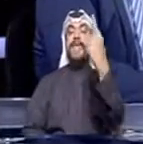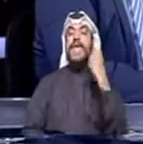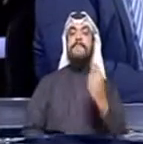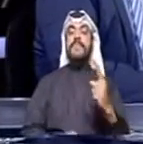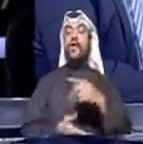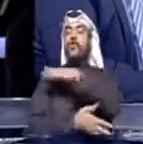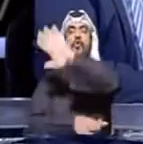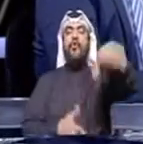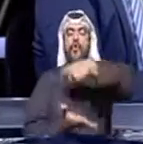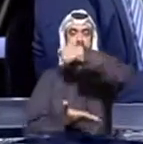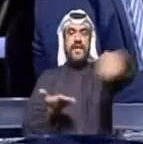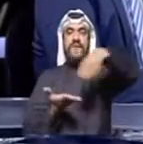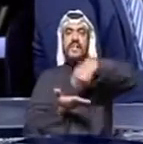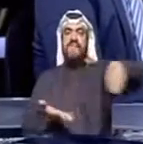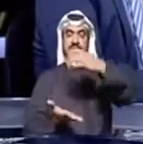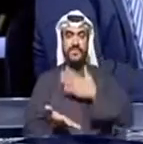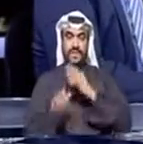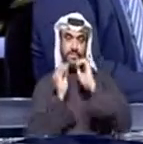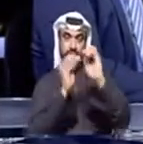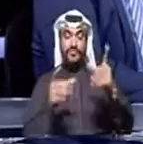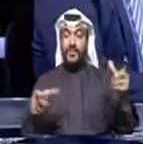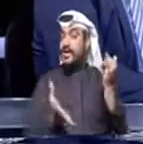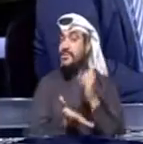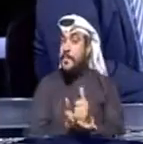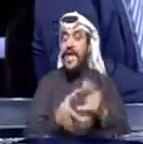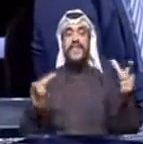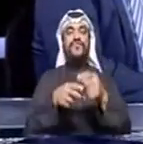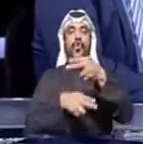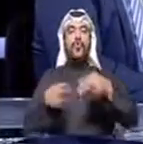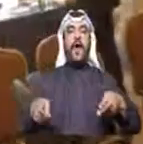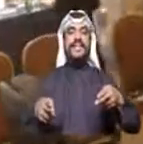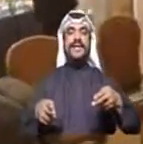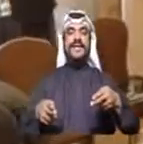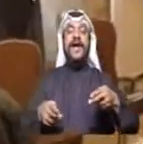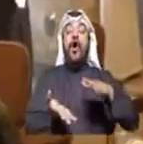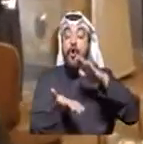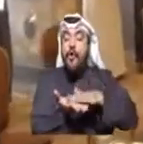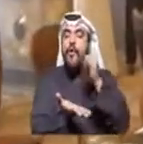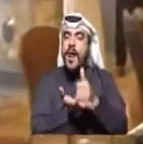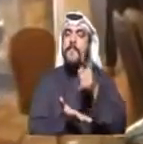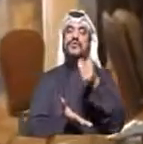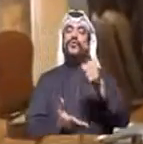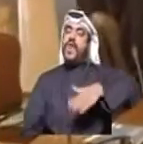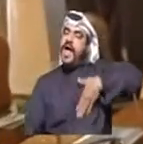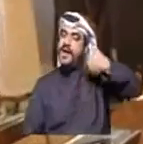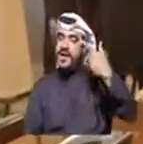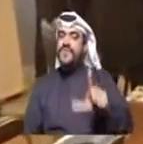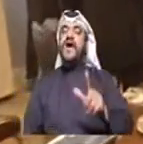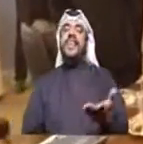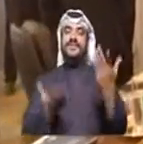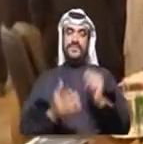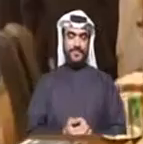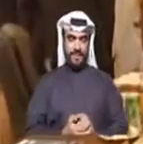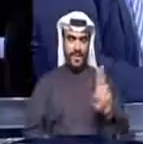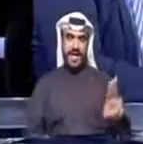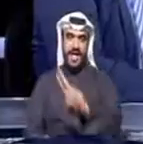نتيجة الاجتماع الدوري الذي يحدث في الكويت. فنحن متفائلون جدا إن شاء الله بأن المانحين سوف يفهم. لعل